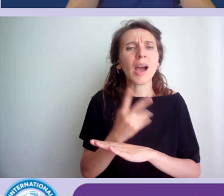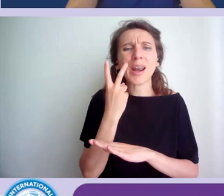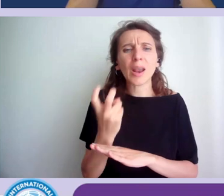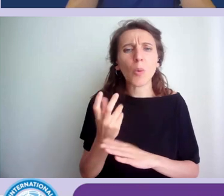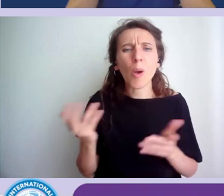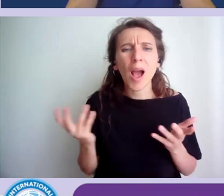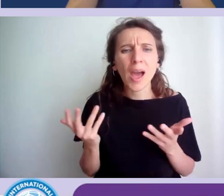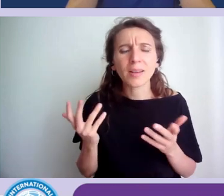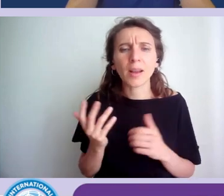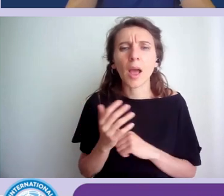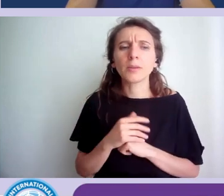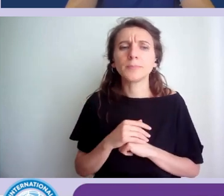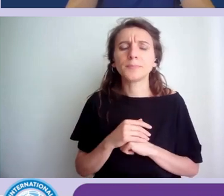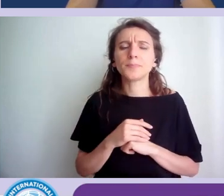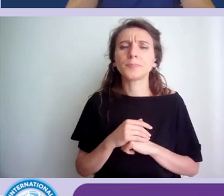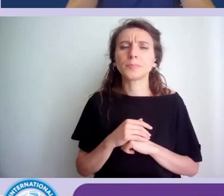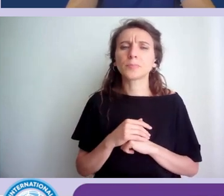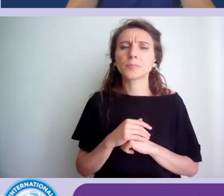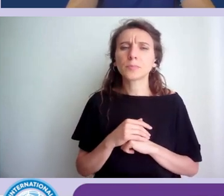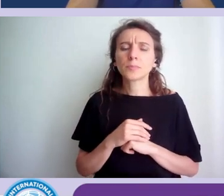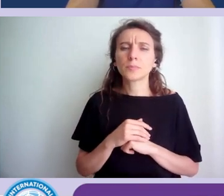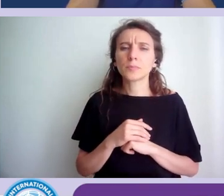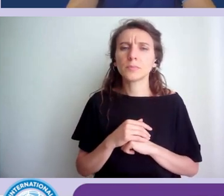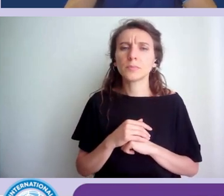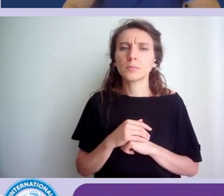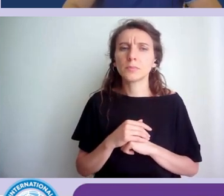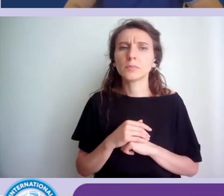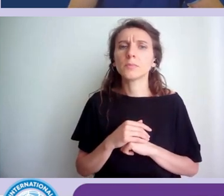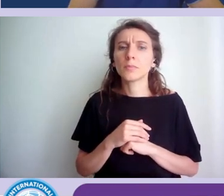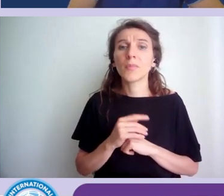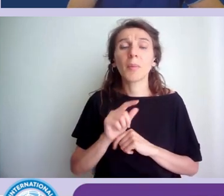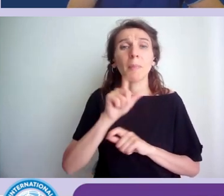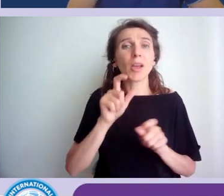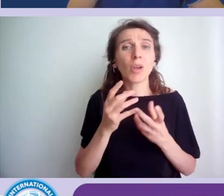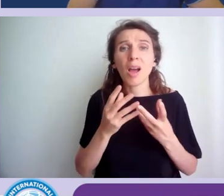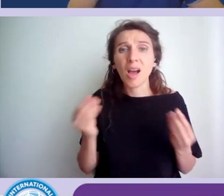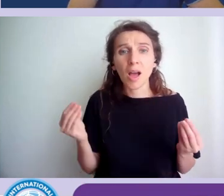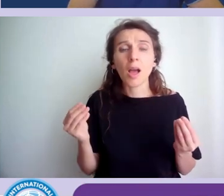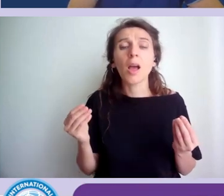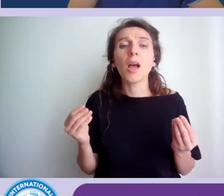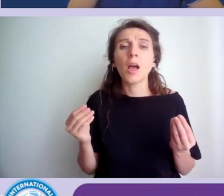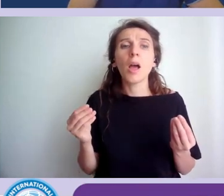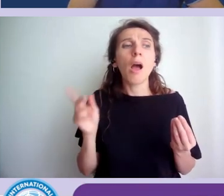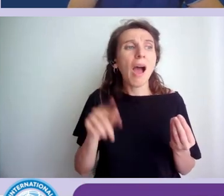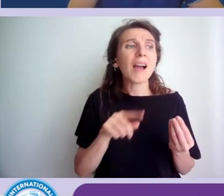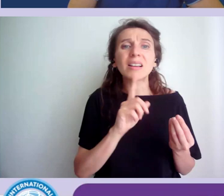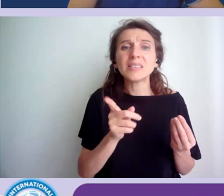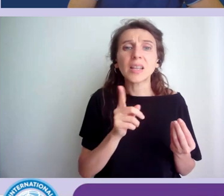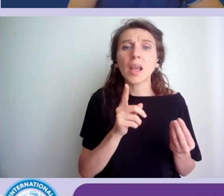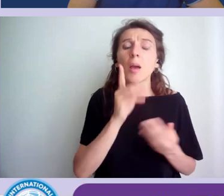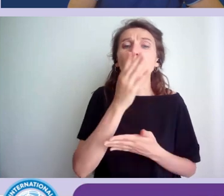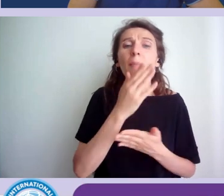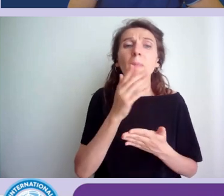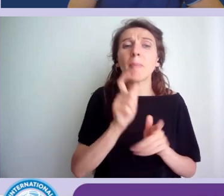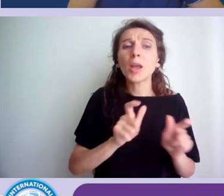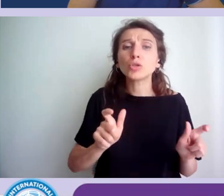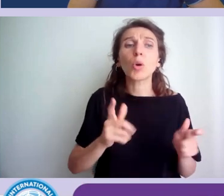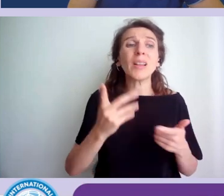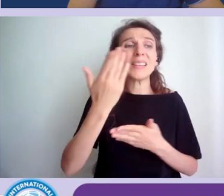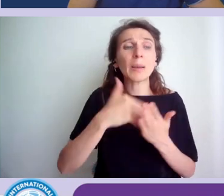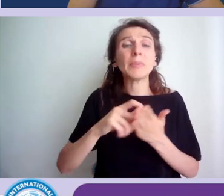riguarda una una un moltissime persone anche se non sono ufficialmente